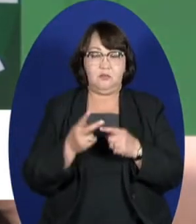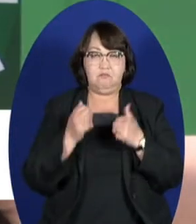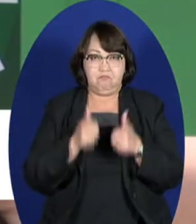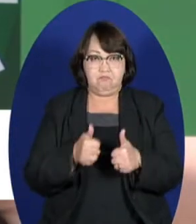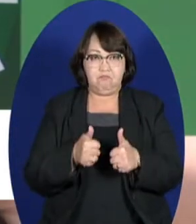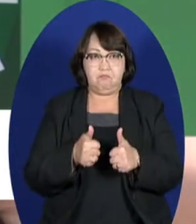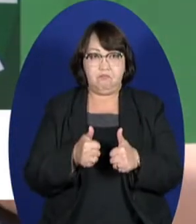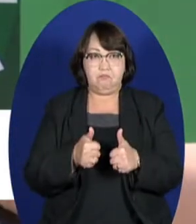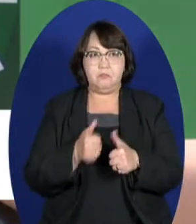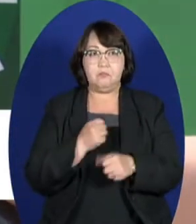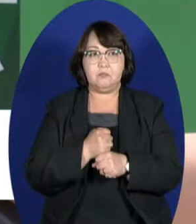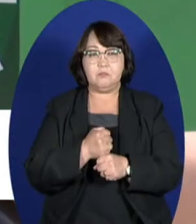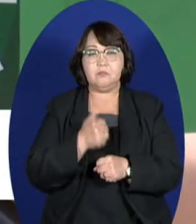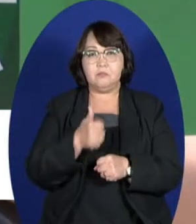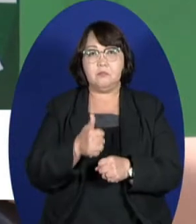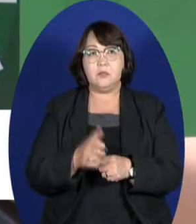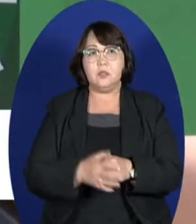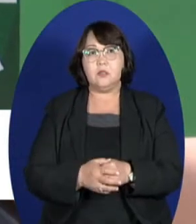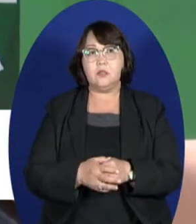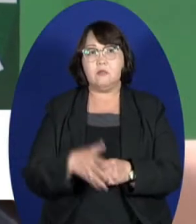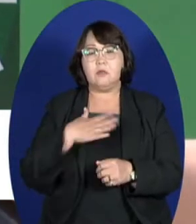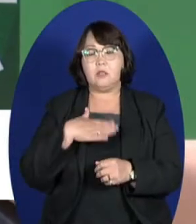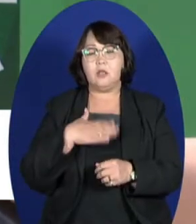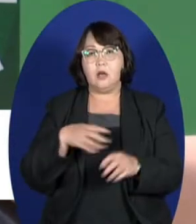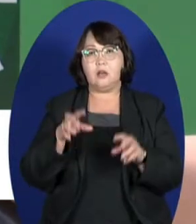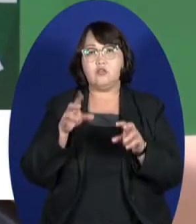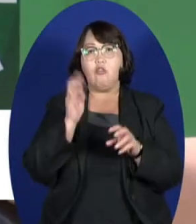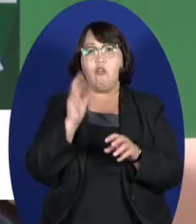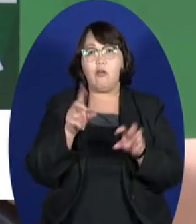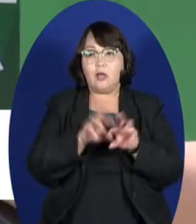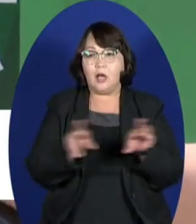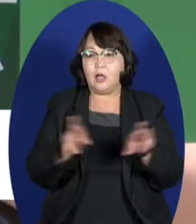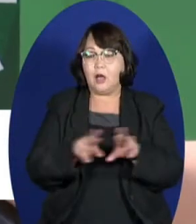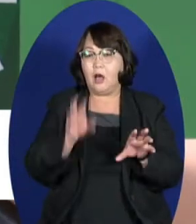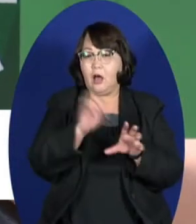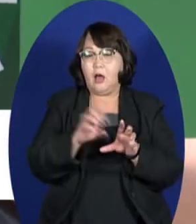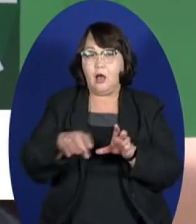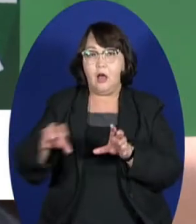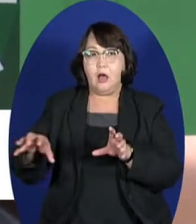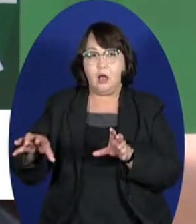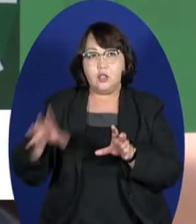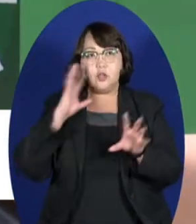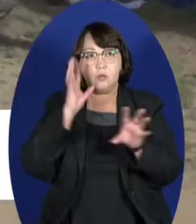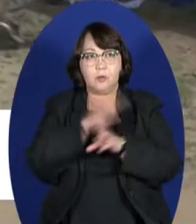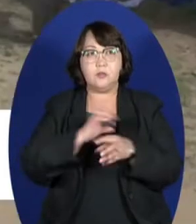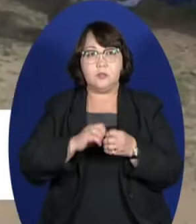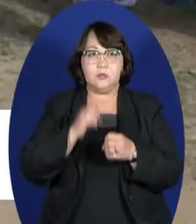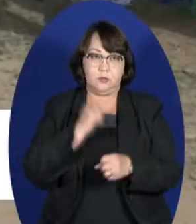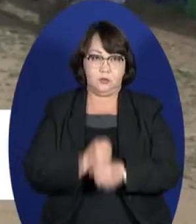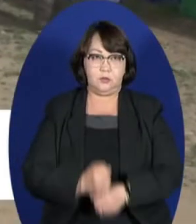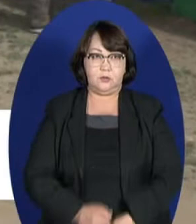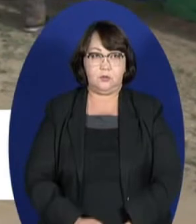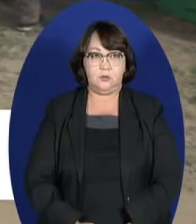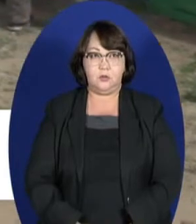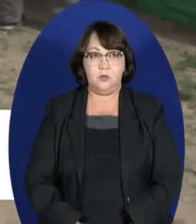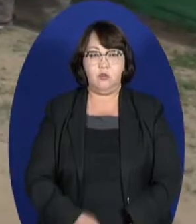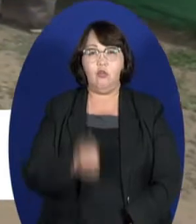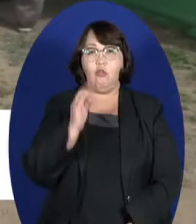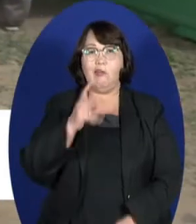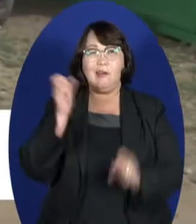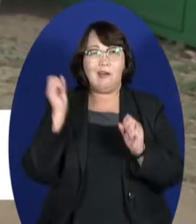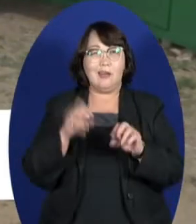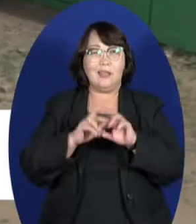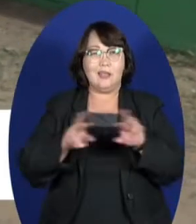бол шалгарч байгаа. За тийм манайхаас бол яг энэ ангиллийн дагуу хог хаягдлын тээвэрлэлтийг хийхээр ирсэн байгаа. Хог хаягдлыг